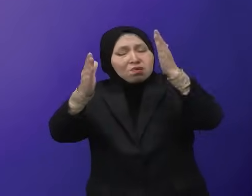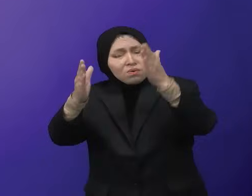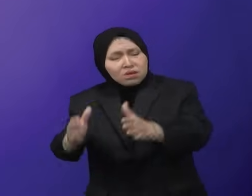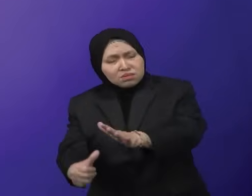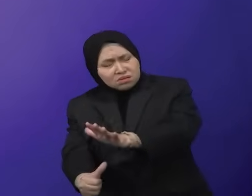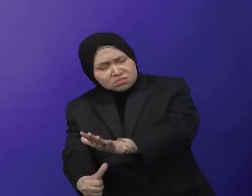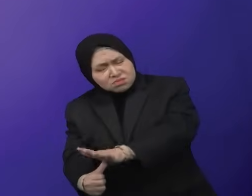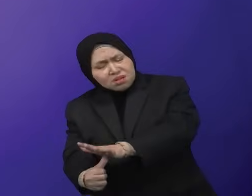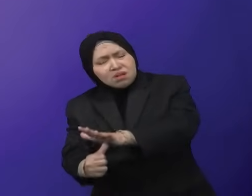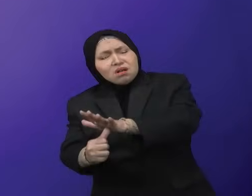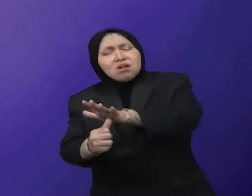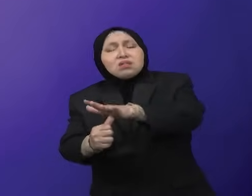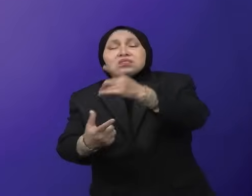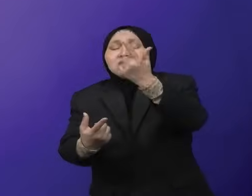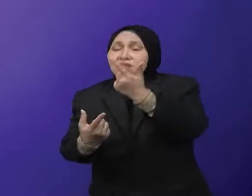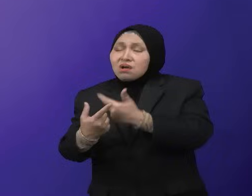mustad'afina minar